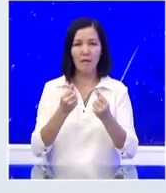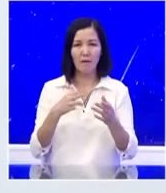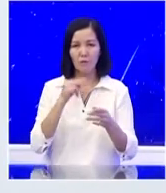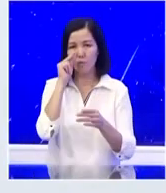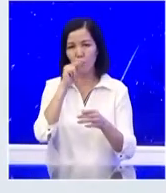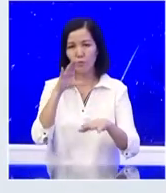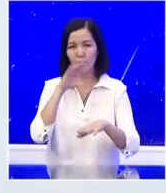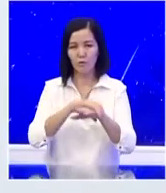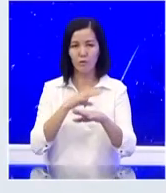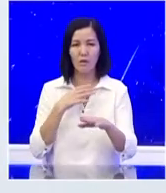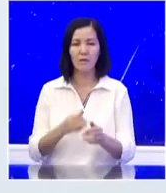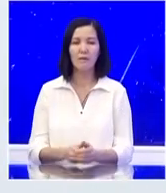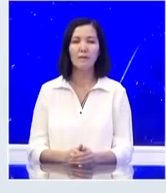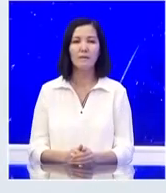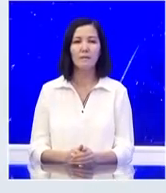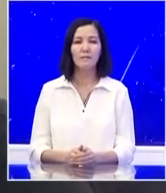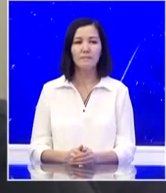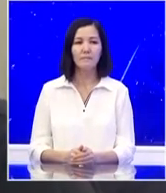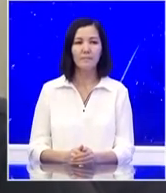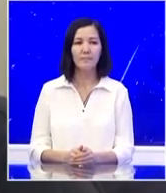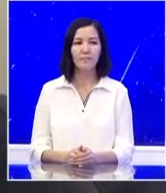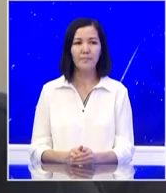пара алған деген күдікпен ұсталған.